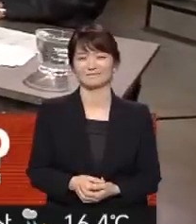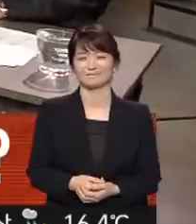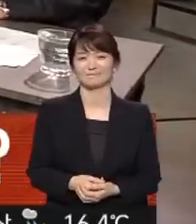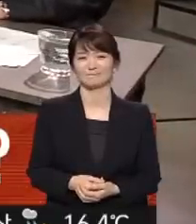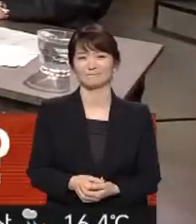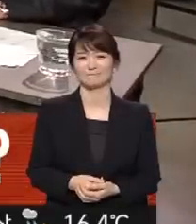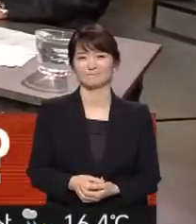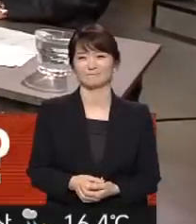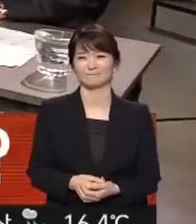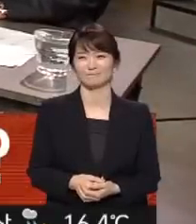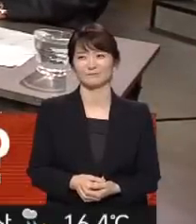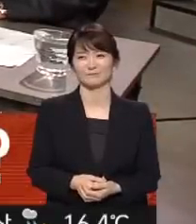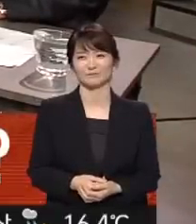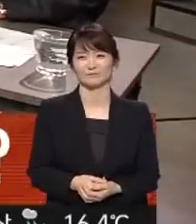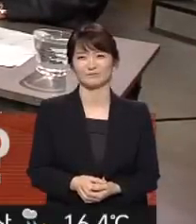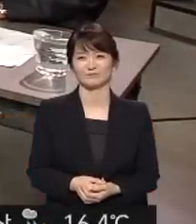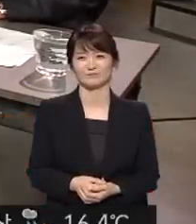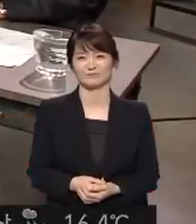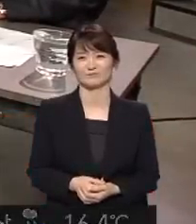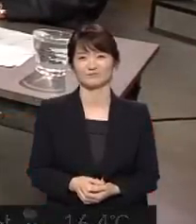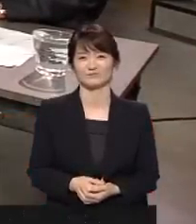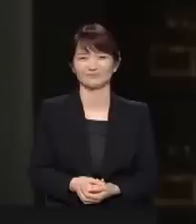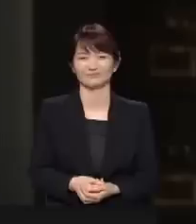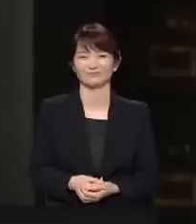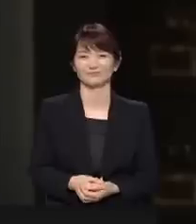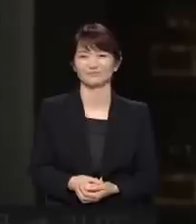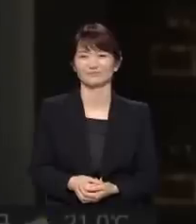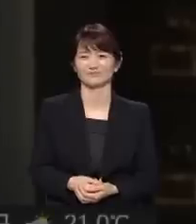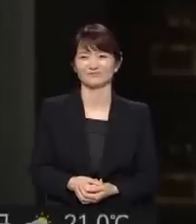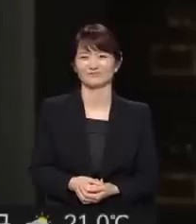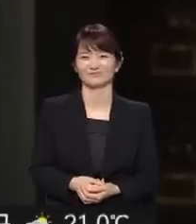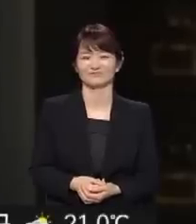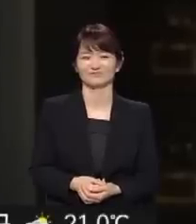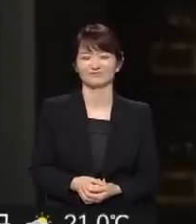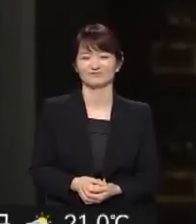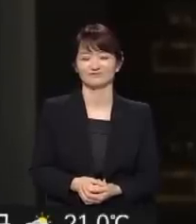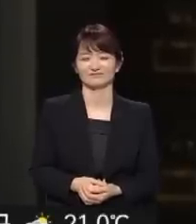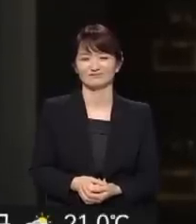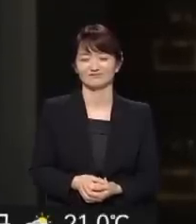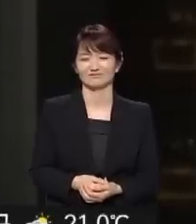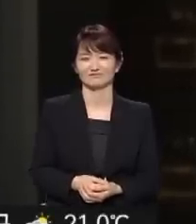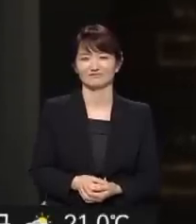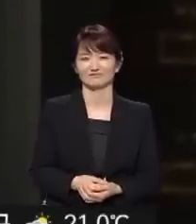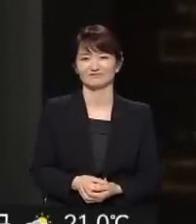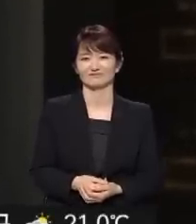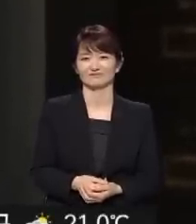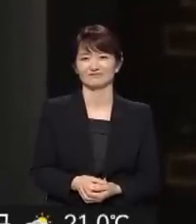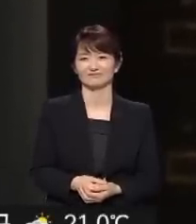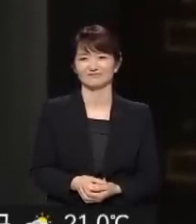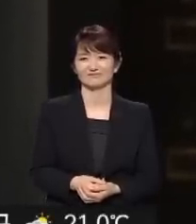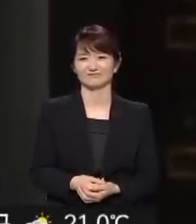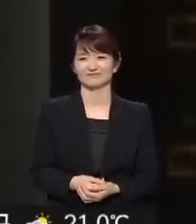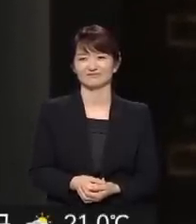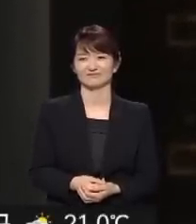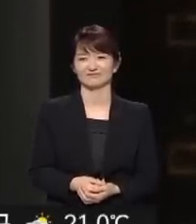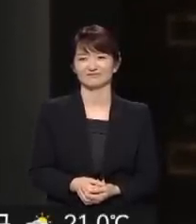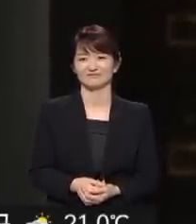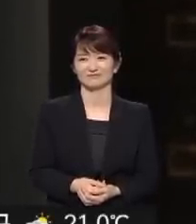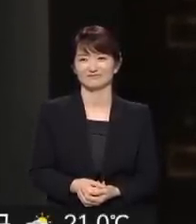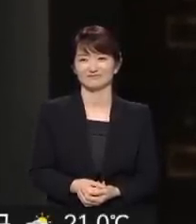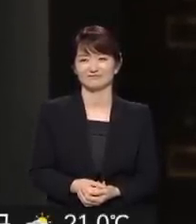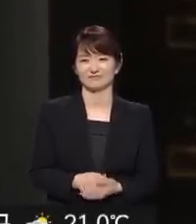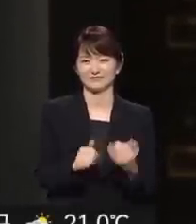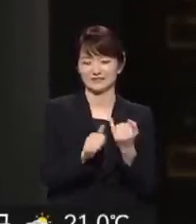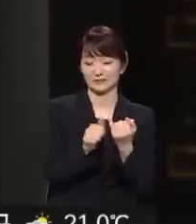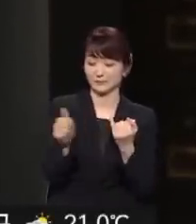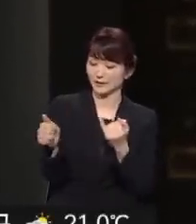또 해주시네요. 네. 아, 예, 이거 예, 아무튼 뭐 그게 중요한 게 아니고요. 아무튼 아 근데